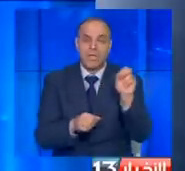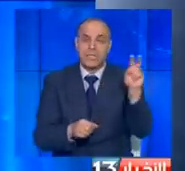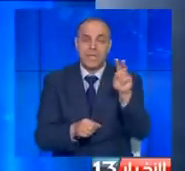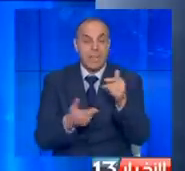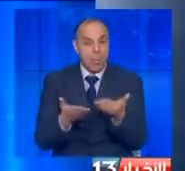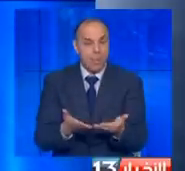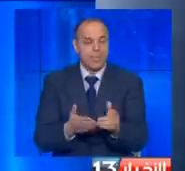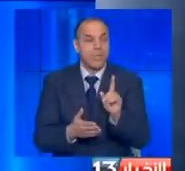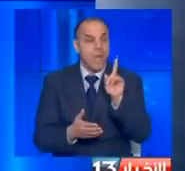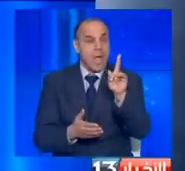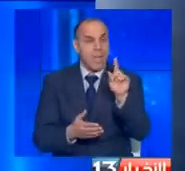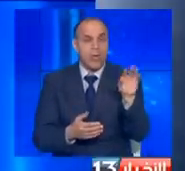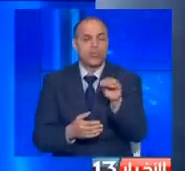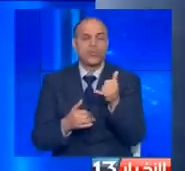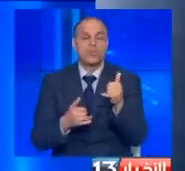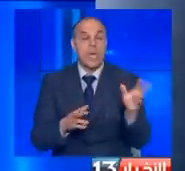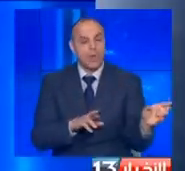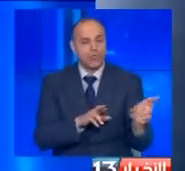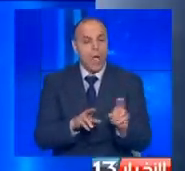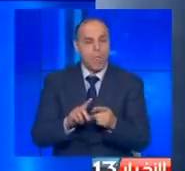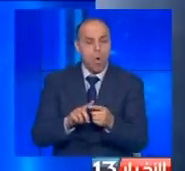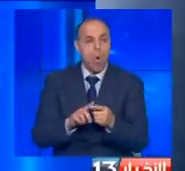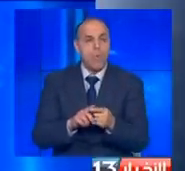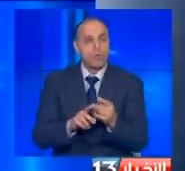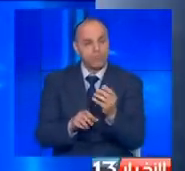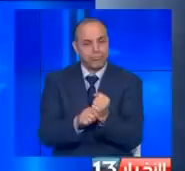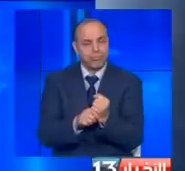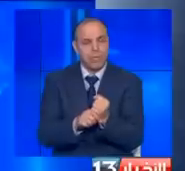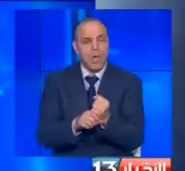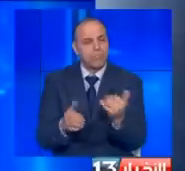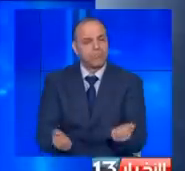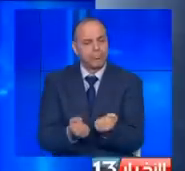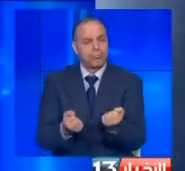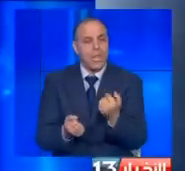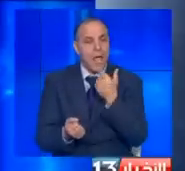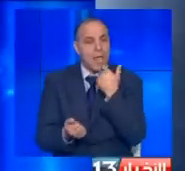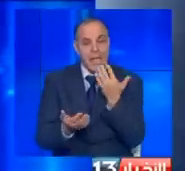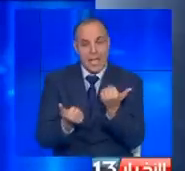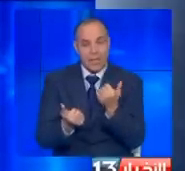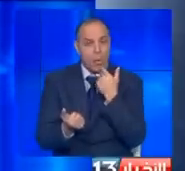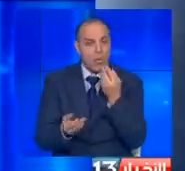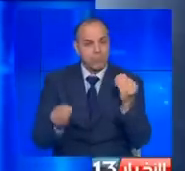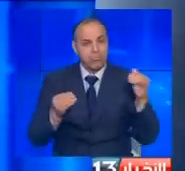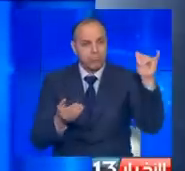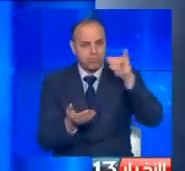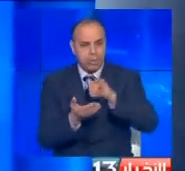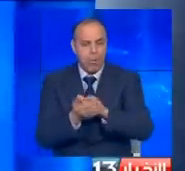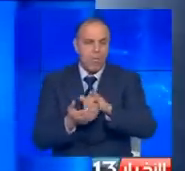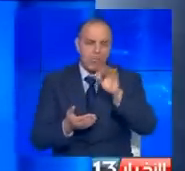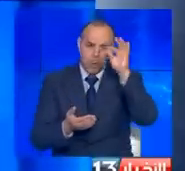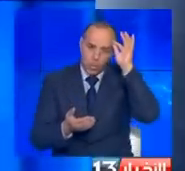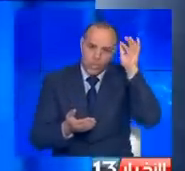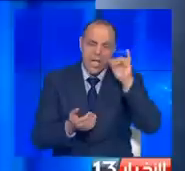الحالي اسوق الجزائريه فعل مهم في تحقيق هذه ال انتعاشه وينتظر ان تزيد الرحله المباشره من